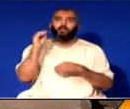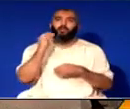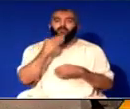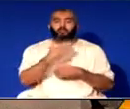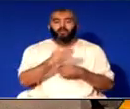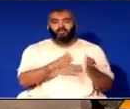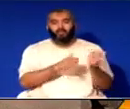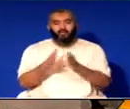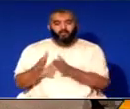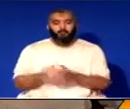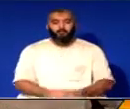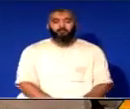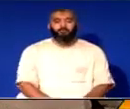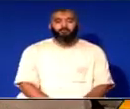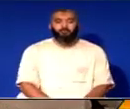شكرا لك.